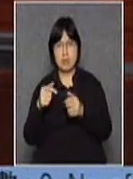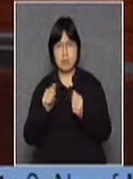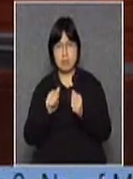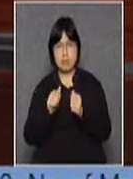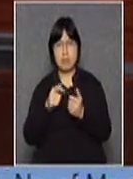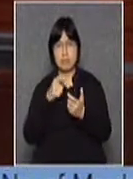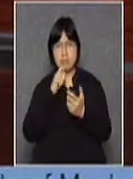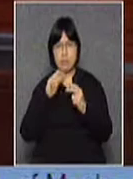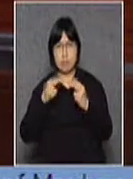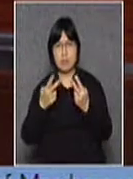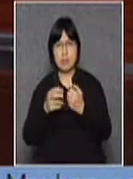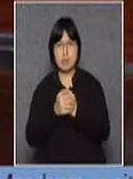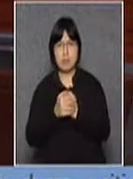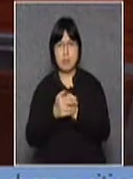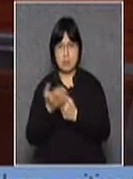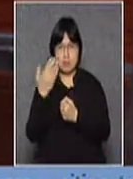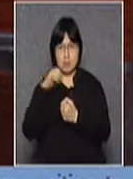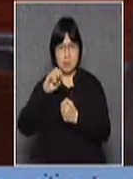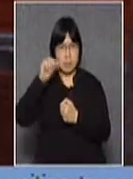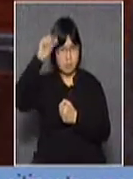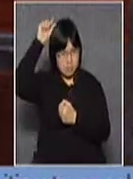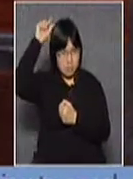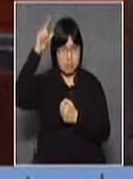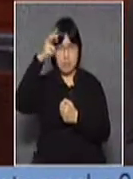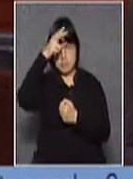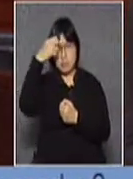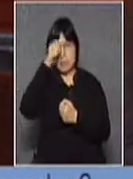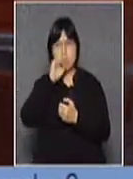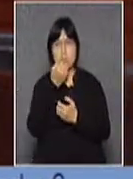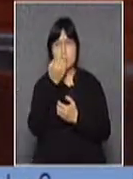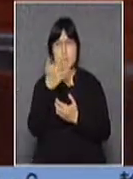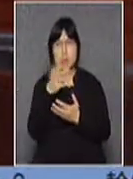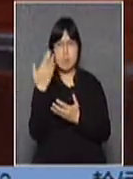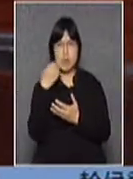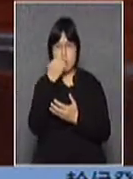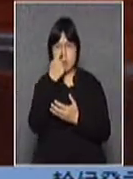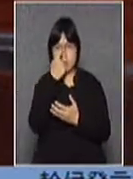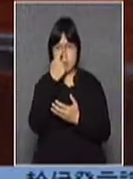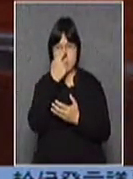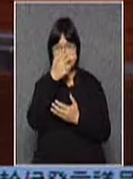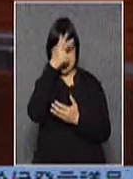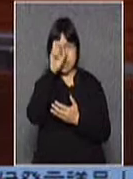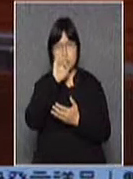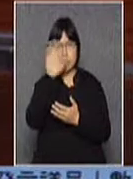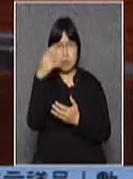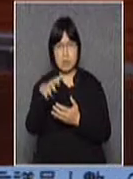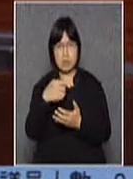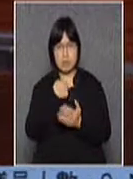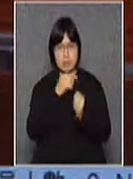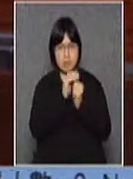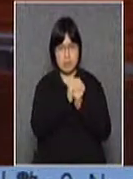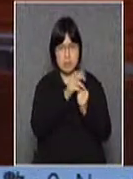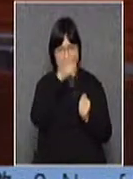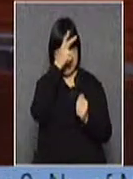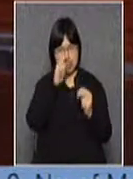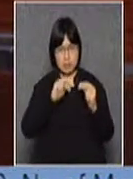來由這個董建華做這個特首都已經提出，包括在港英年代我們已經提出，就要求政府是發展香